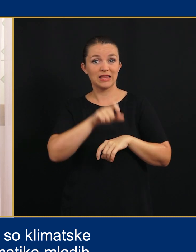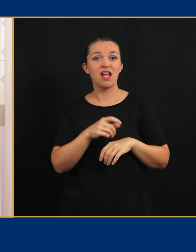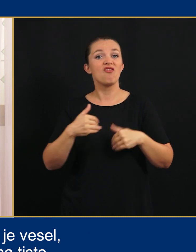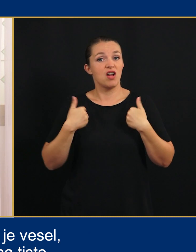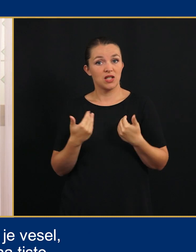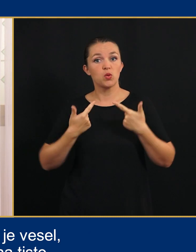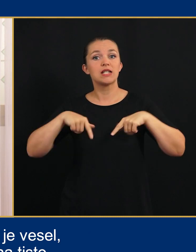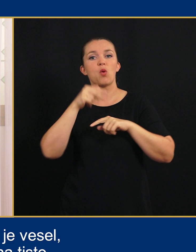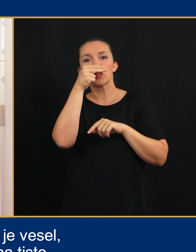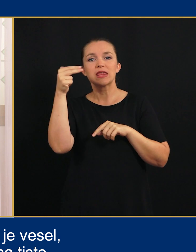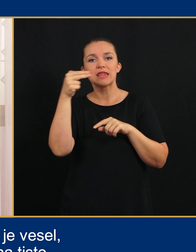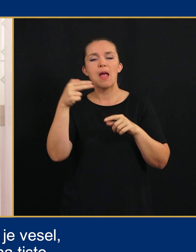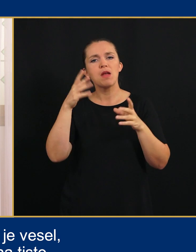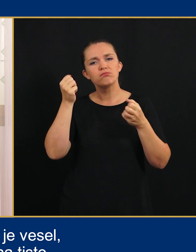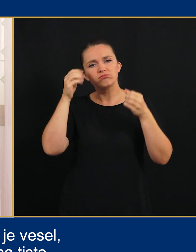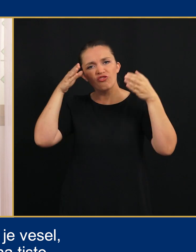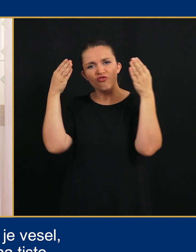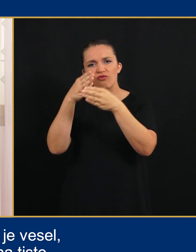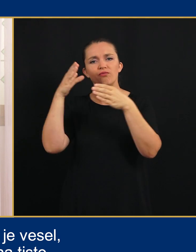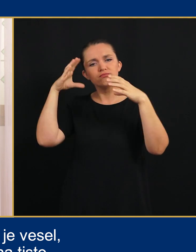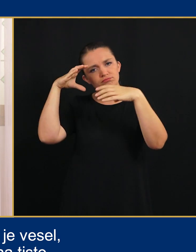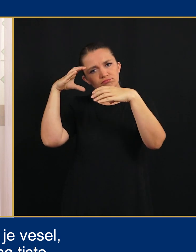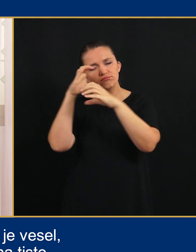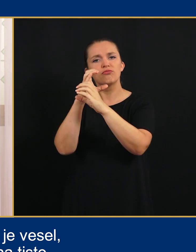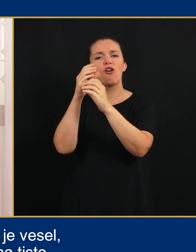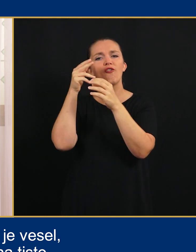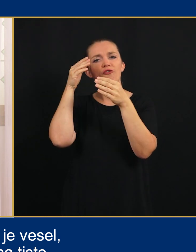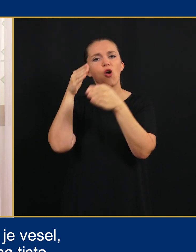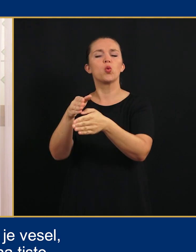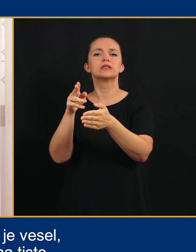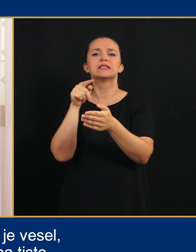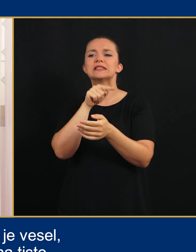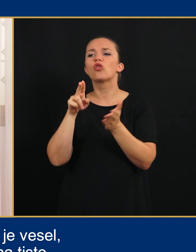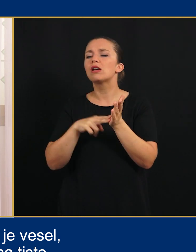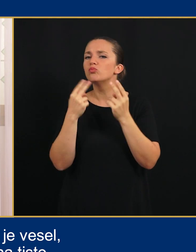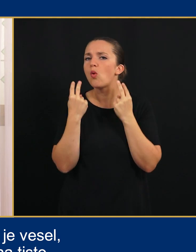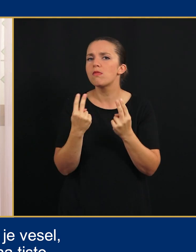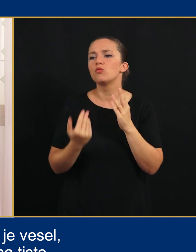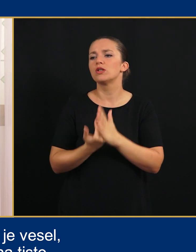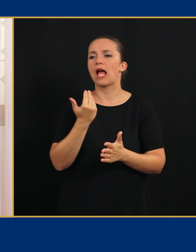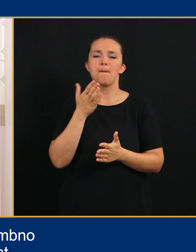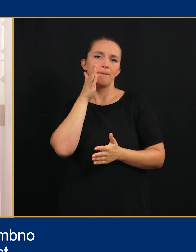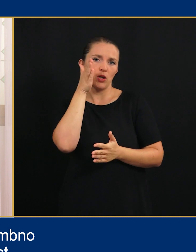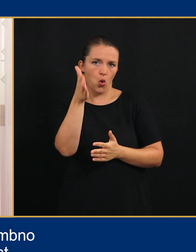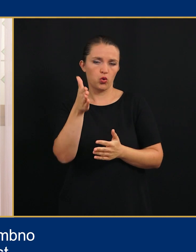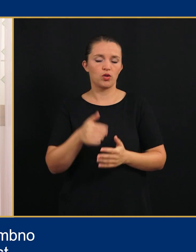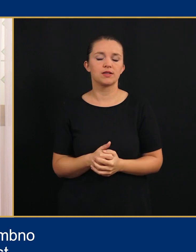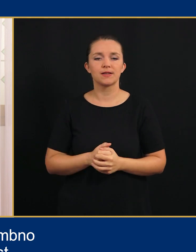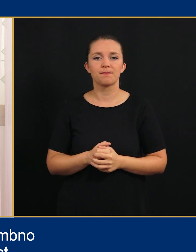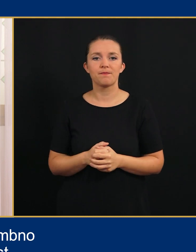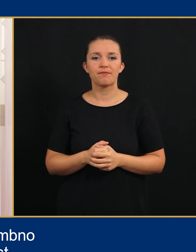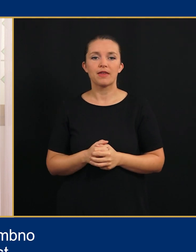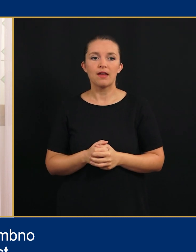mladih. Tudi albanski predsednik je vesel, da smo teme fokusirali na tisto, kar je